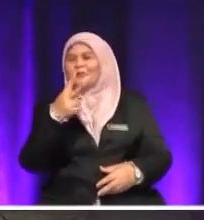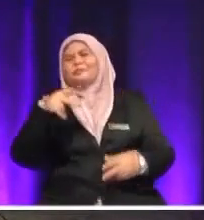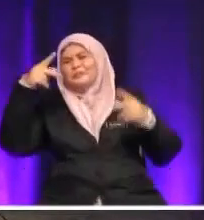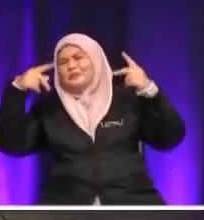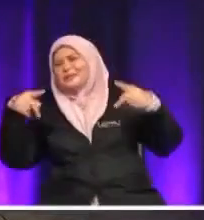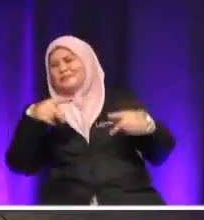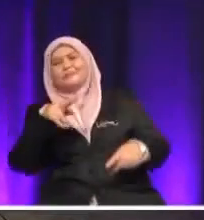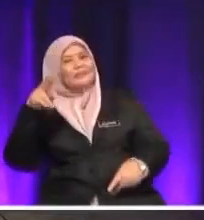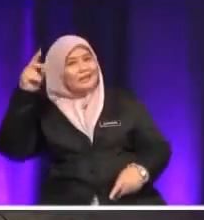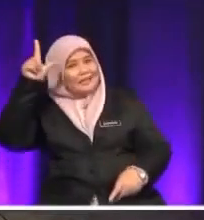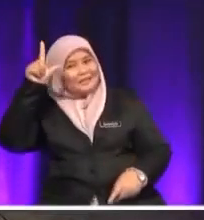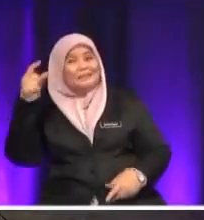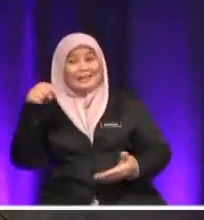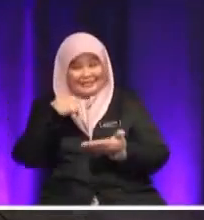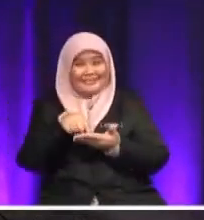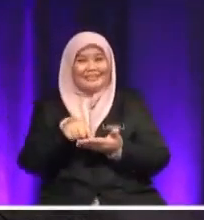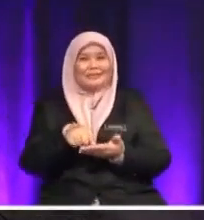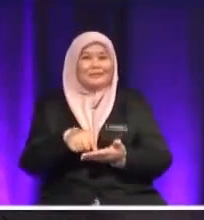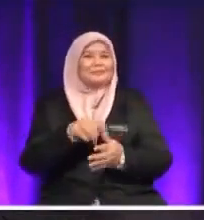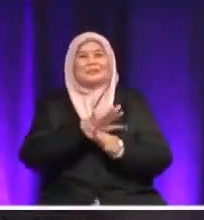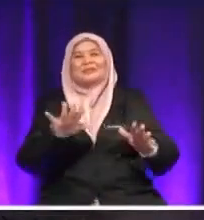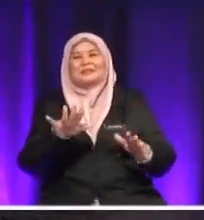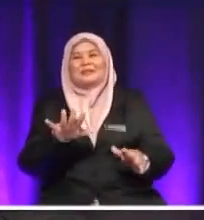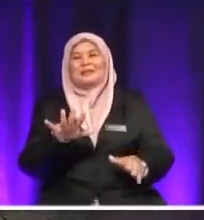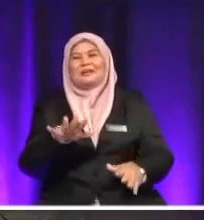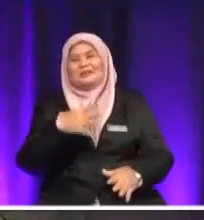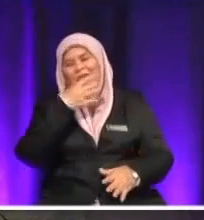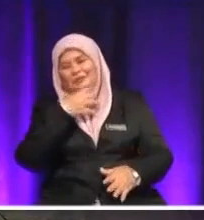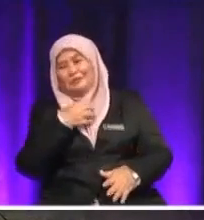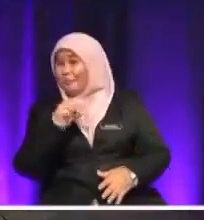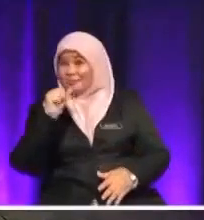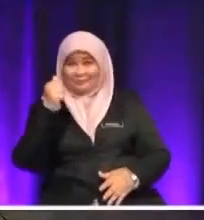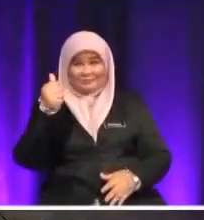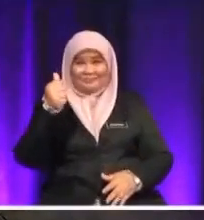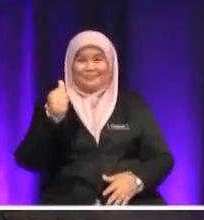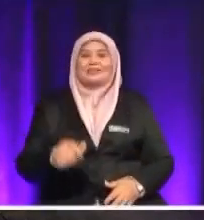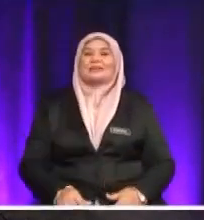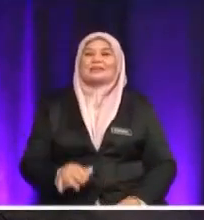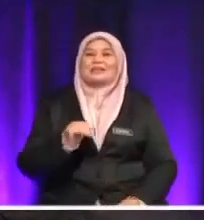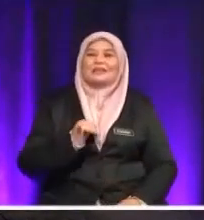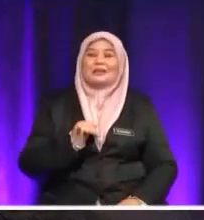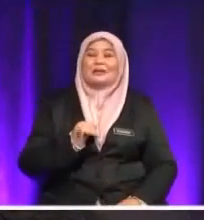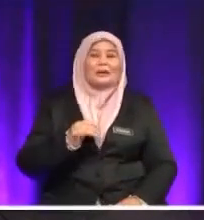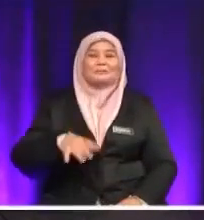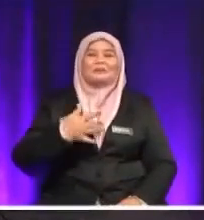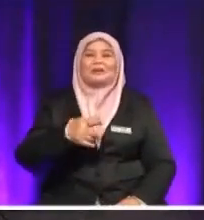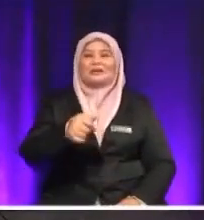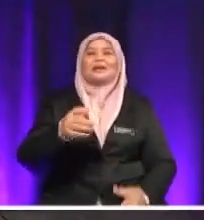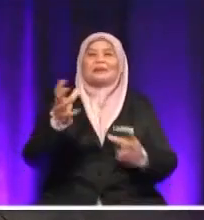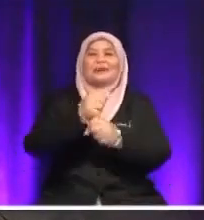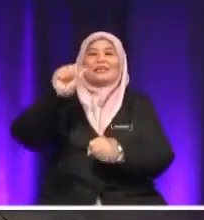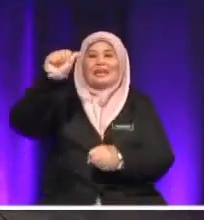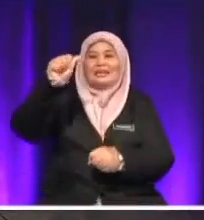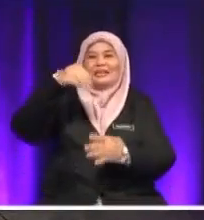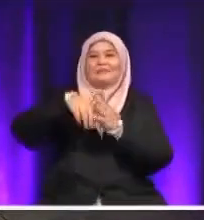prestasi hakim di studio hari ini, tidak mengecewakan. Tidak mengecewakan. Tidak mengecewakan. Alhamdulillah. Saya akan anggap dapat A+ kalau A+ dalam perbezaan